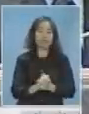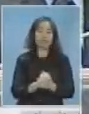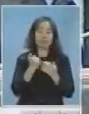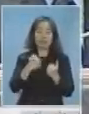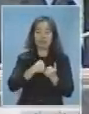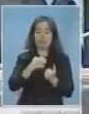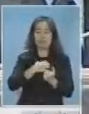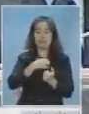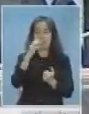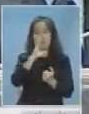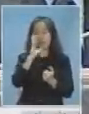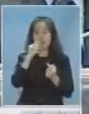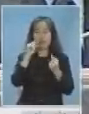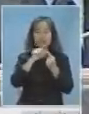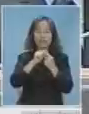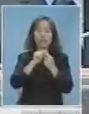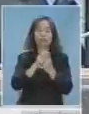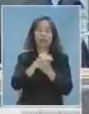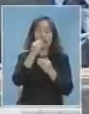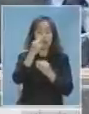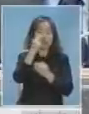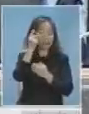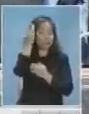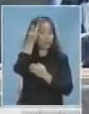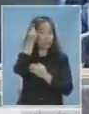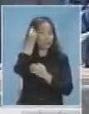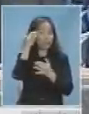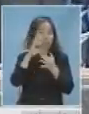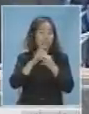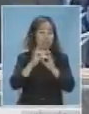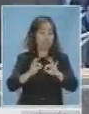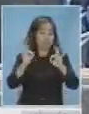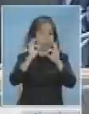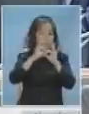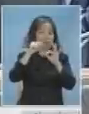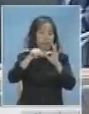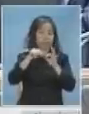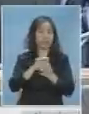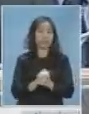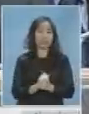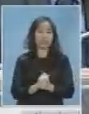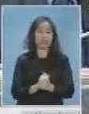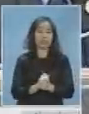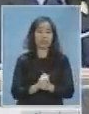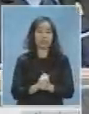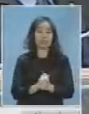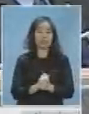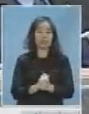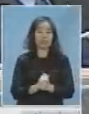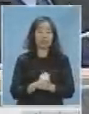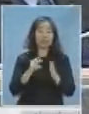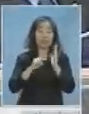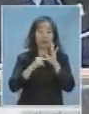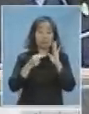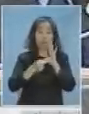ยากให้ท่านรองนายกรัฐมนตรีมองข้ามเรื่องสำคัญนะครับไม่ใช่หมายความว่าเราจะต้องม